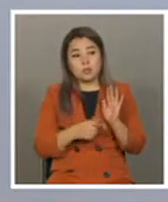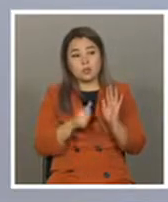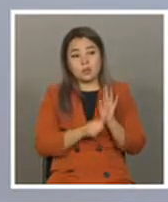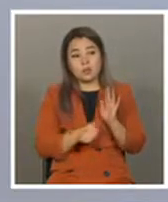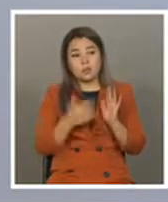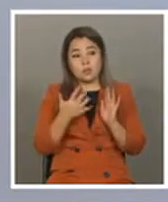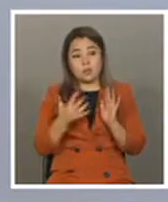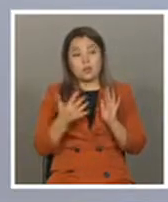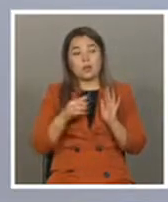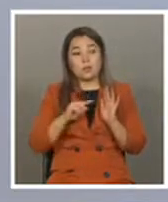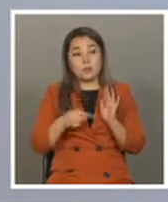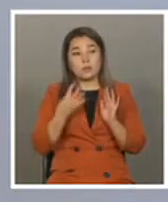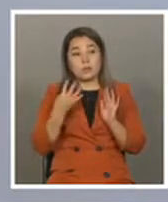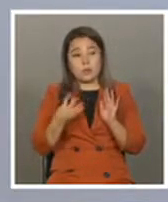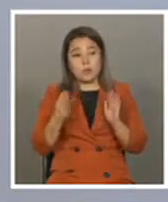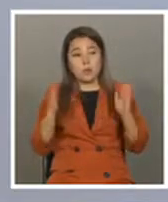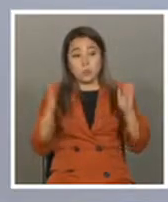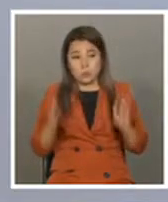8765,4-тің модулі